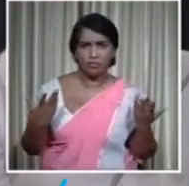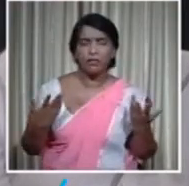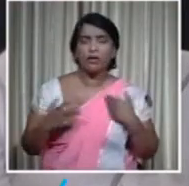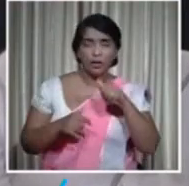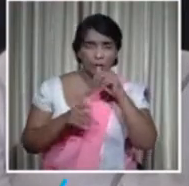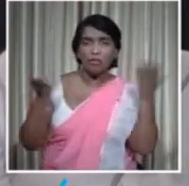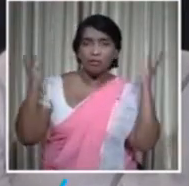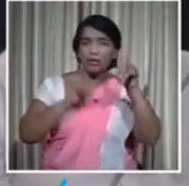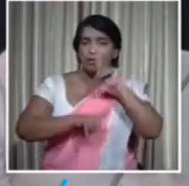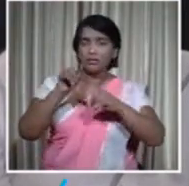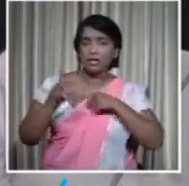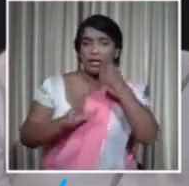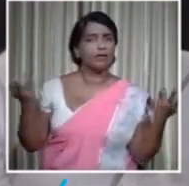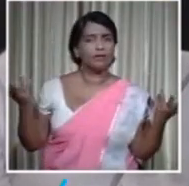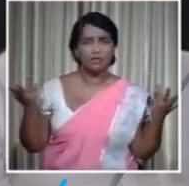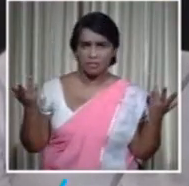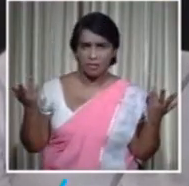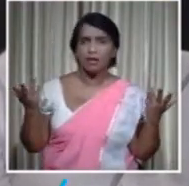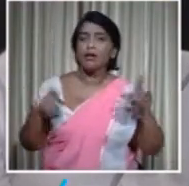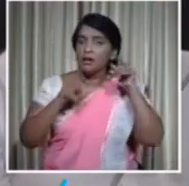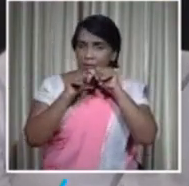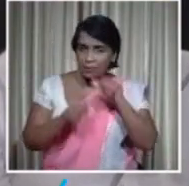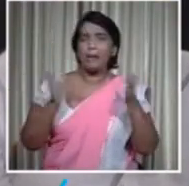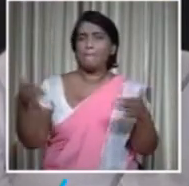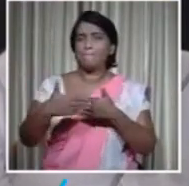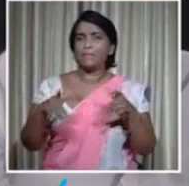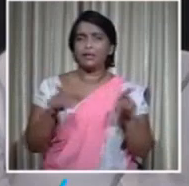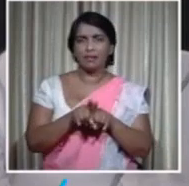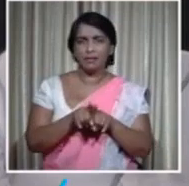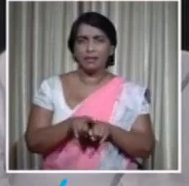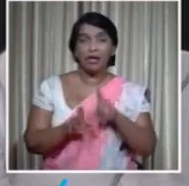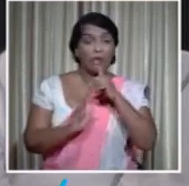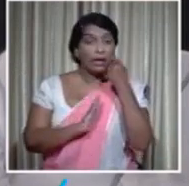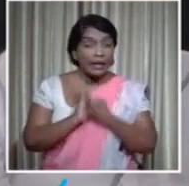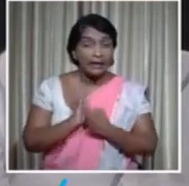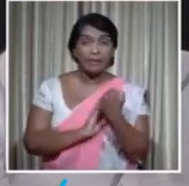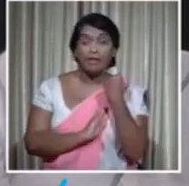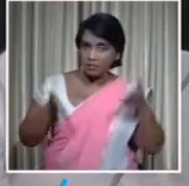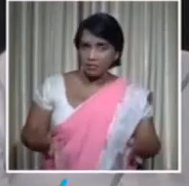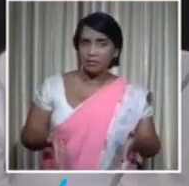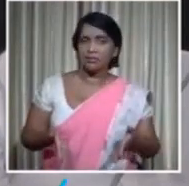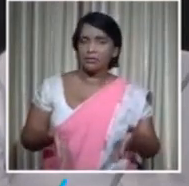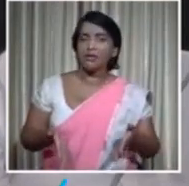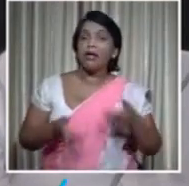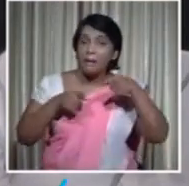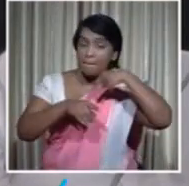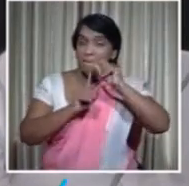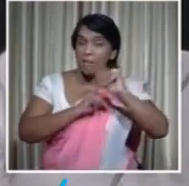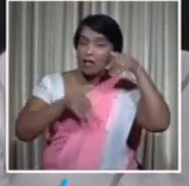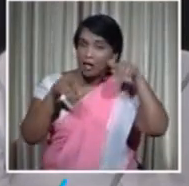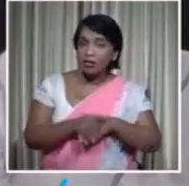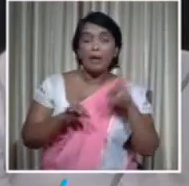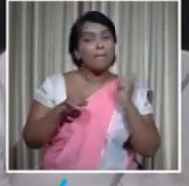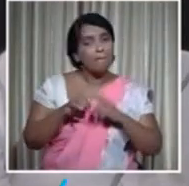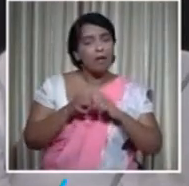සර්වපාක්ෂික කමිටුවකට නෛතික වගකීමක් නැහැ. ඒක නිකන් කතා පෙට්ටියක්. නෛතික වගකීමක් තියෙන්නේ මේක ඇතුලේ. මේක ඇතුලේයි මේ ප්‍රශ්නෙට